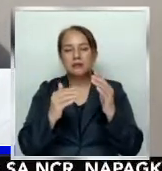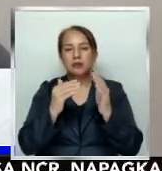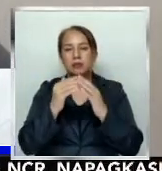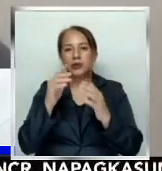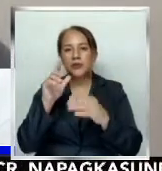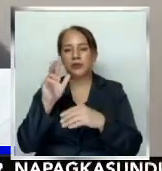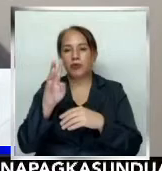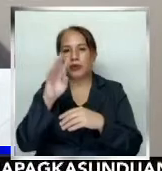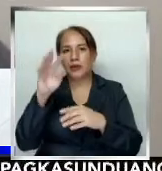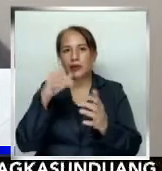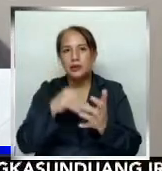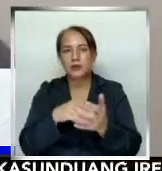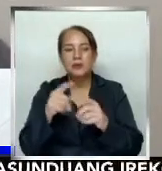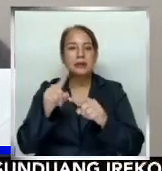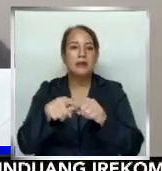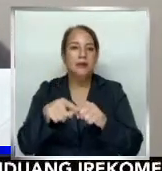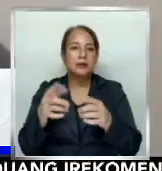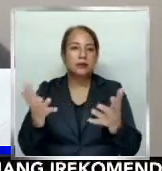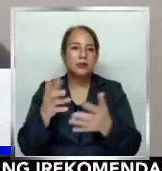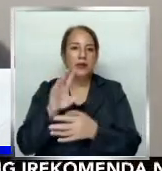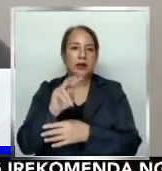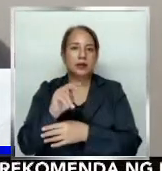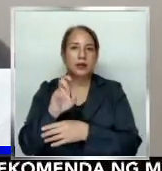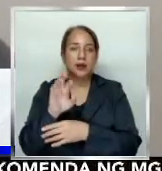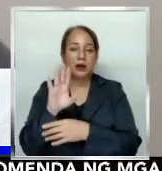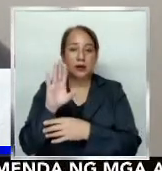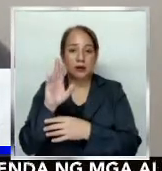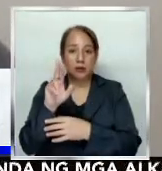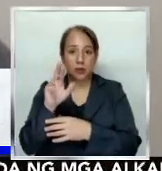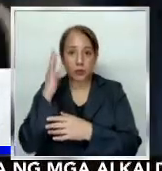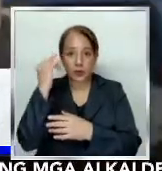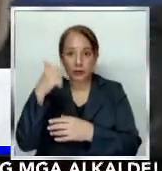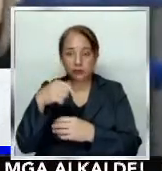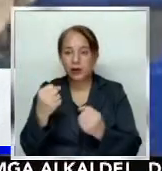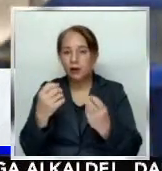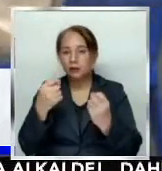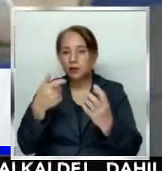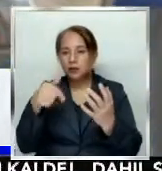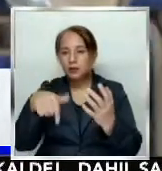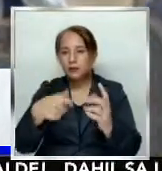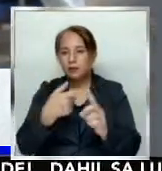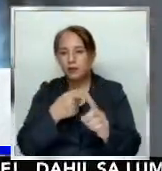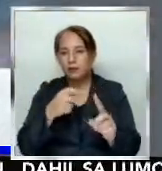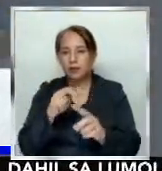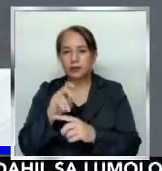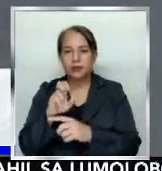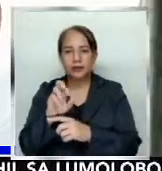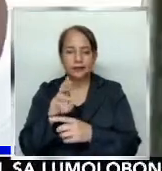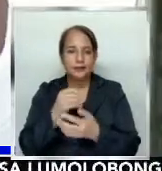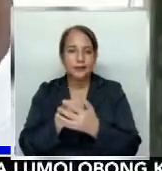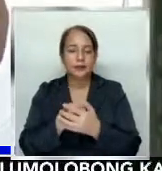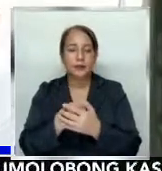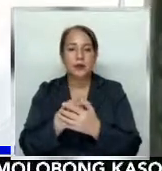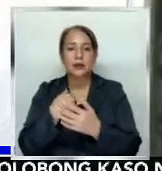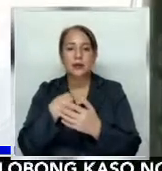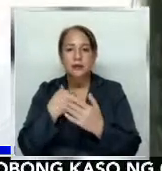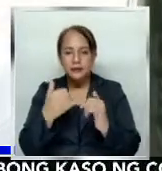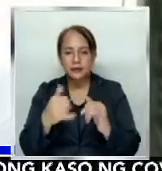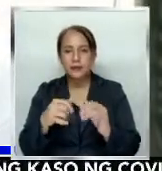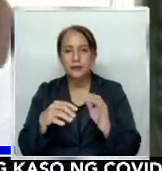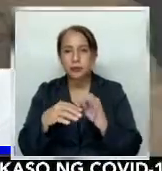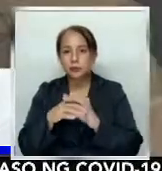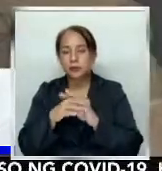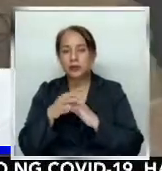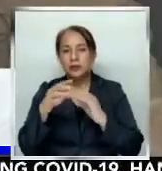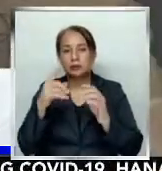depends on NCR because most of the cases come from NCR. Sa gitna ng pagtaas ng mga kaso na pinaniniwala